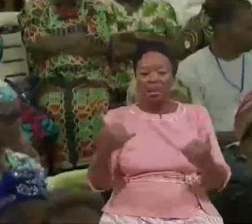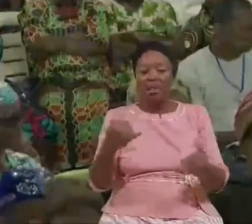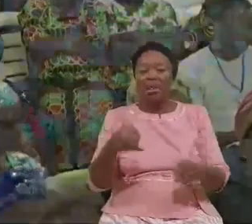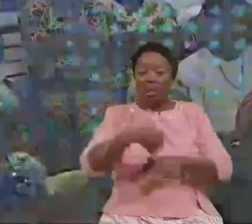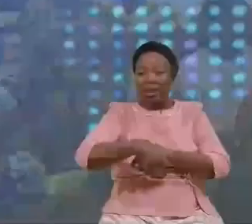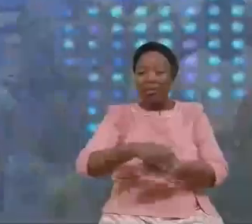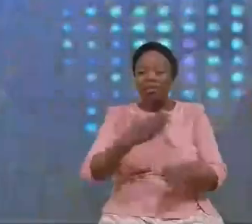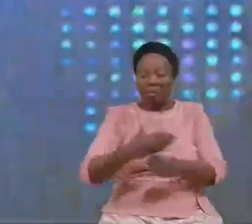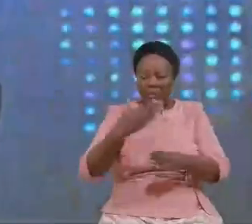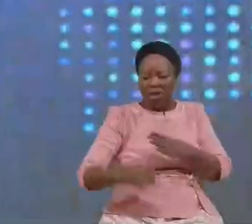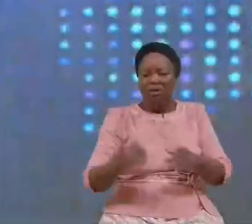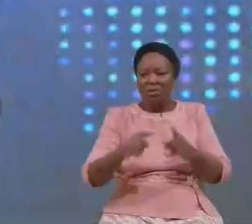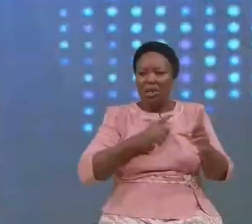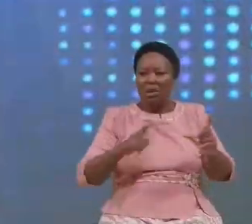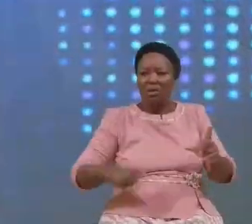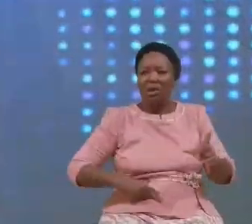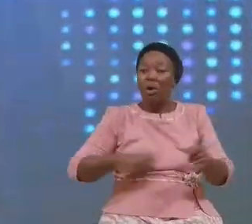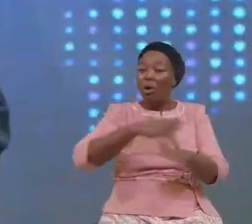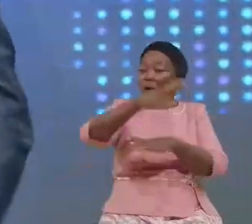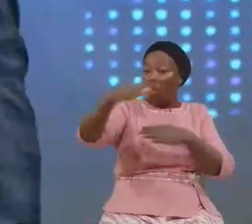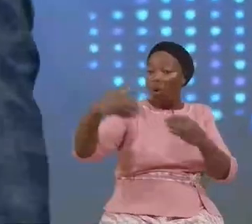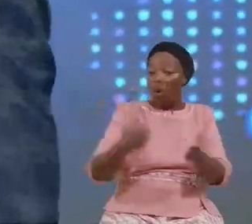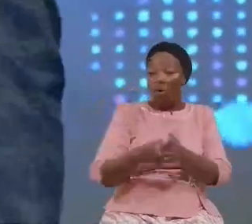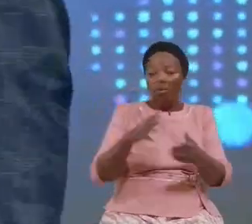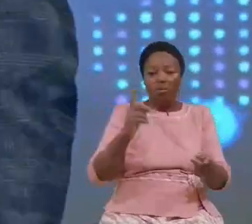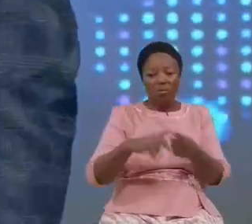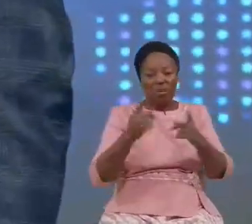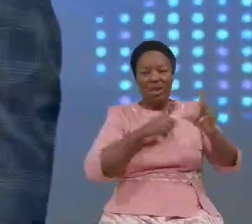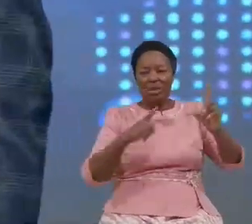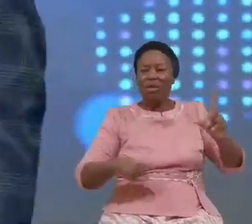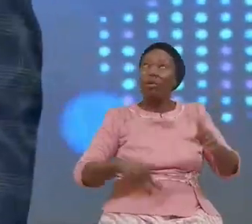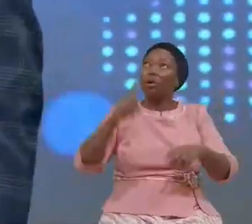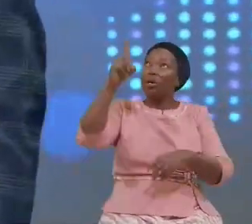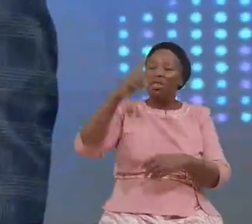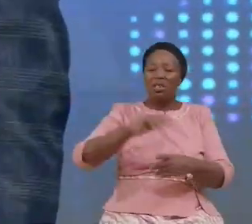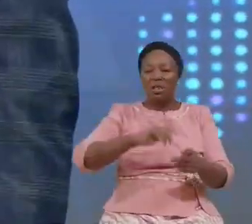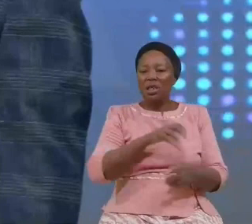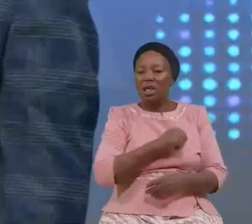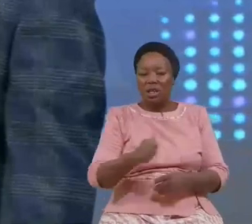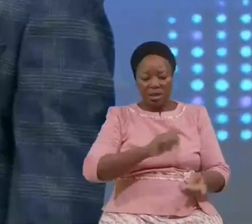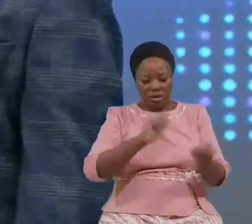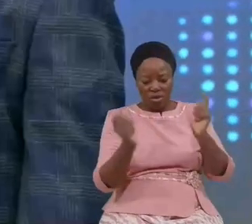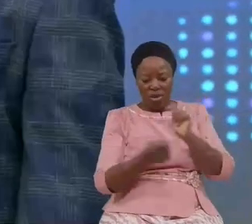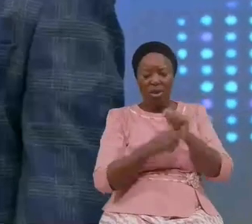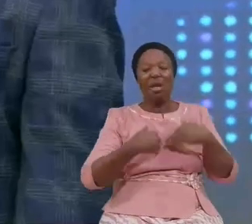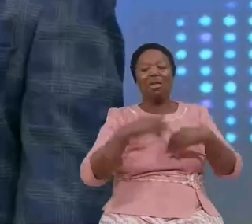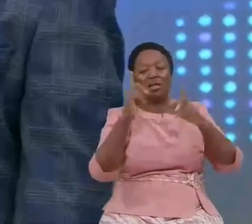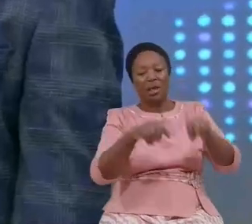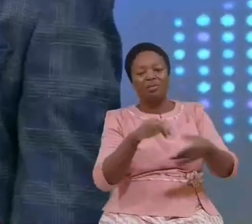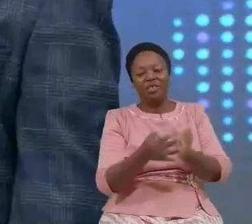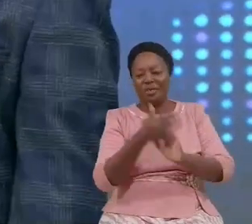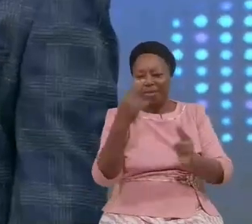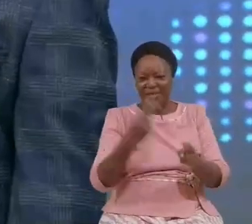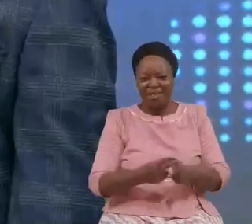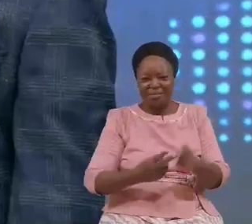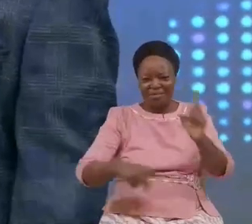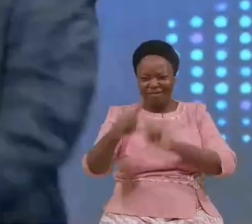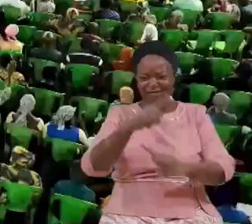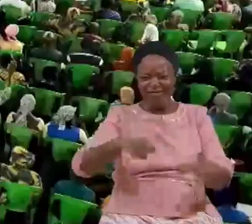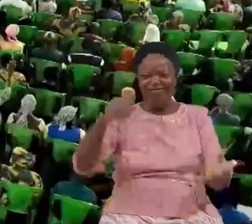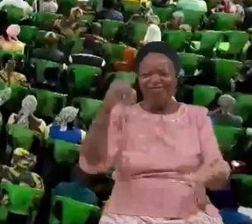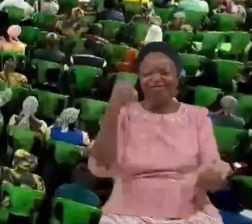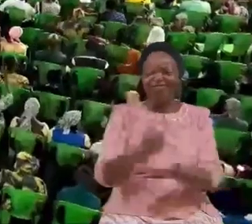complètement au Seigneur un changement est venu donnez-moi un bon amen